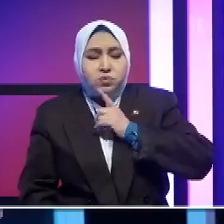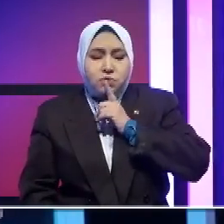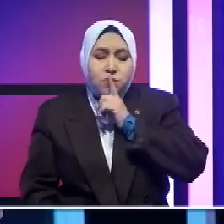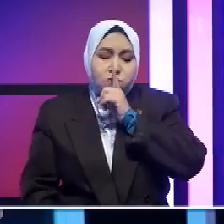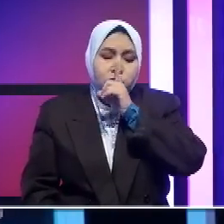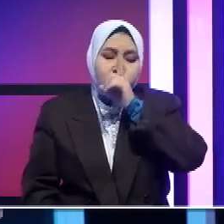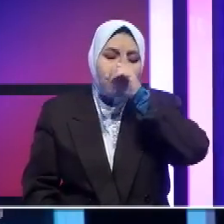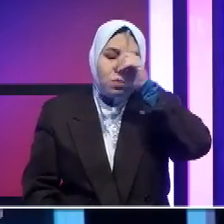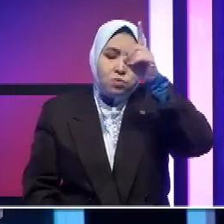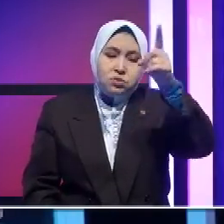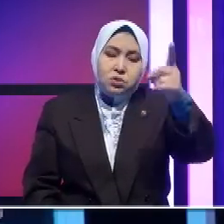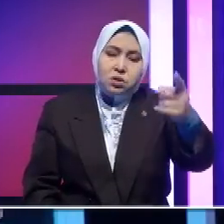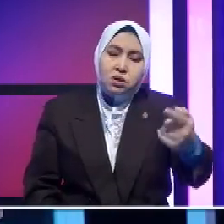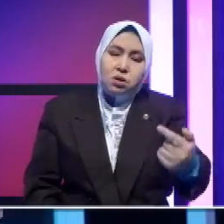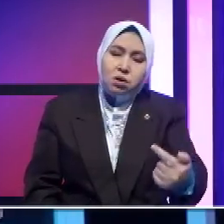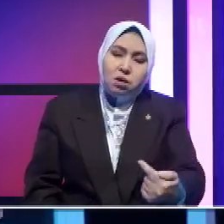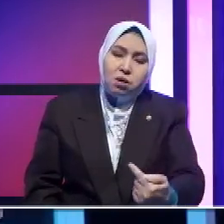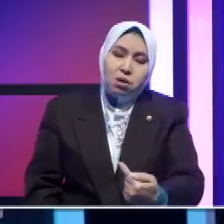إني